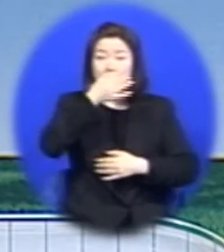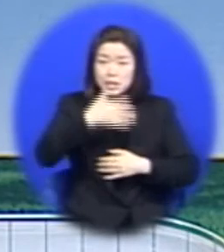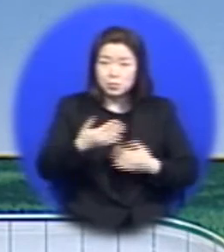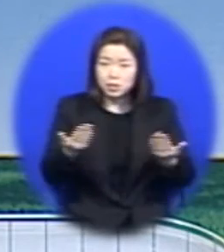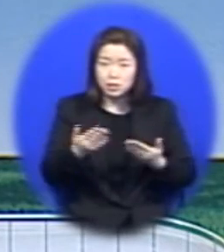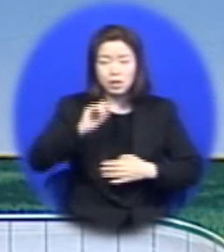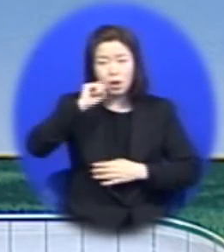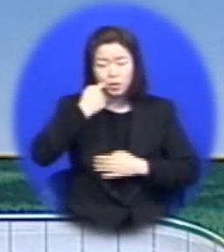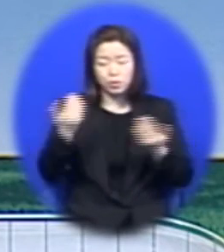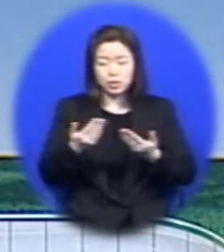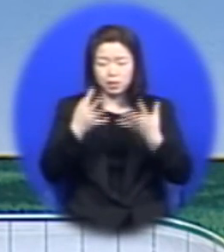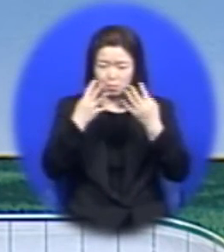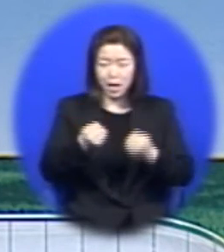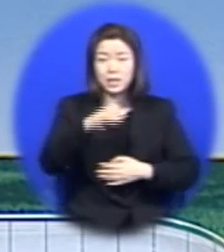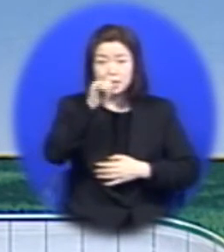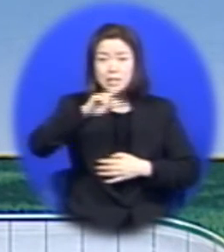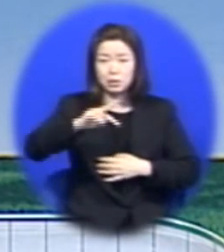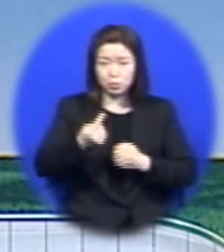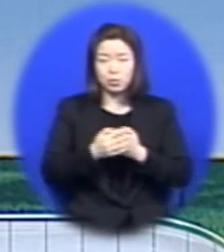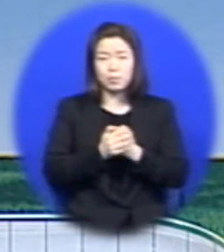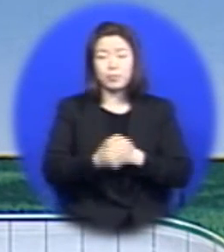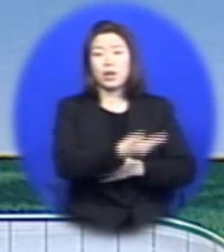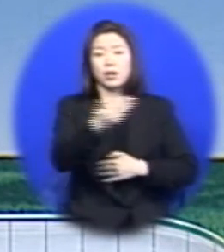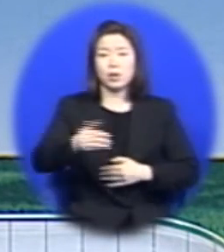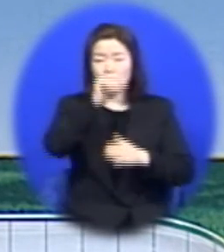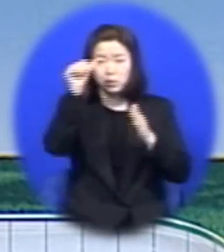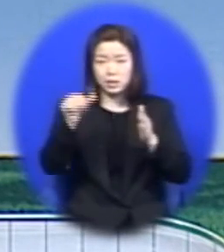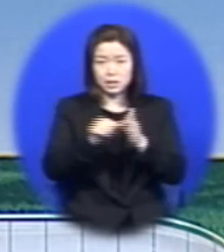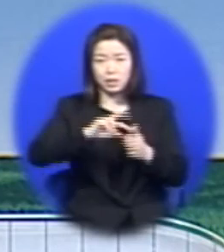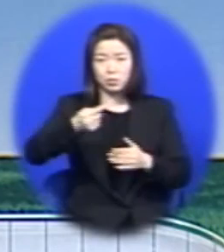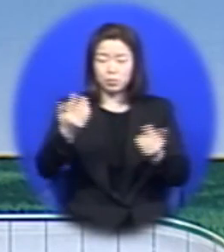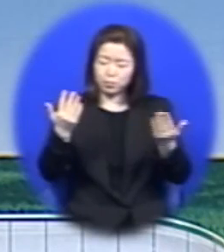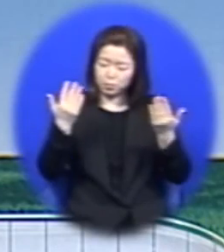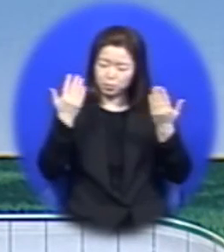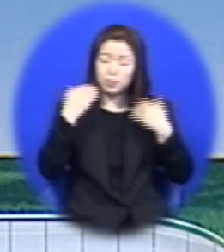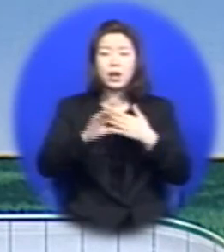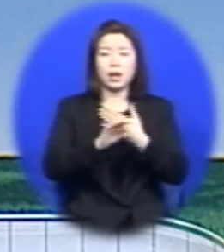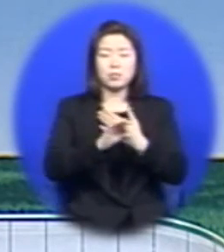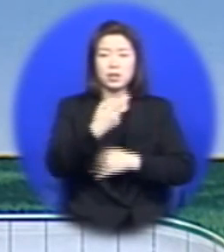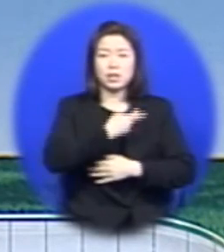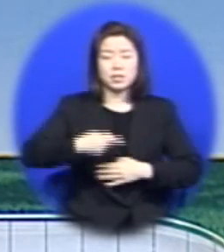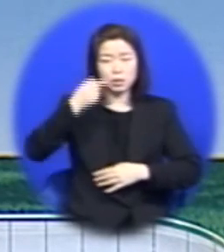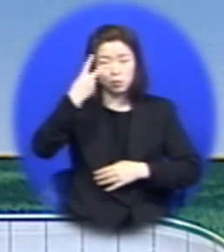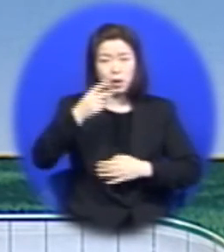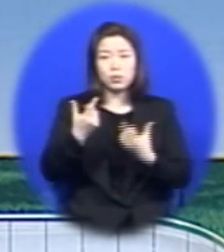일 많은 것 같아도 여러분의 인생은 지나고 나면 사도 바울의 고백처럼